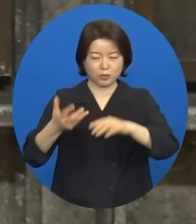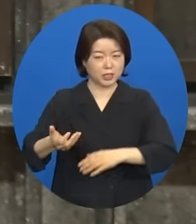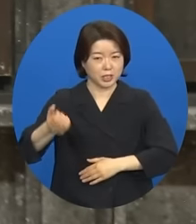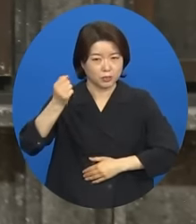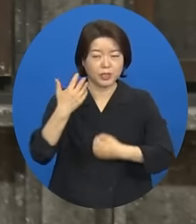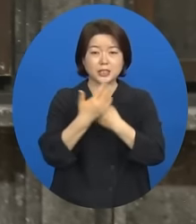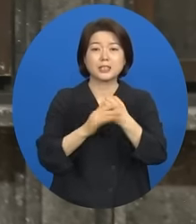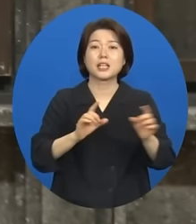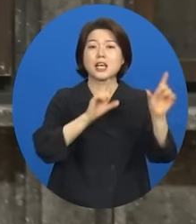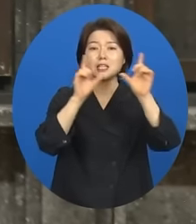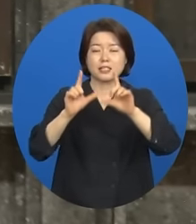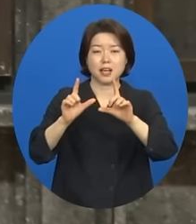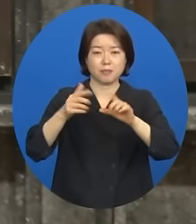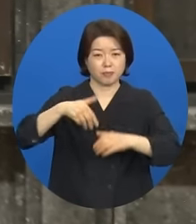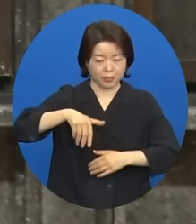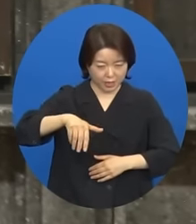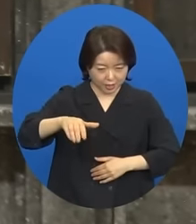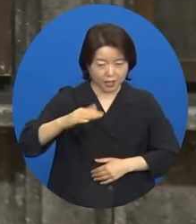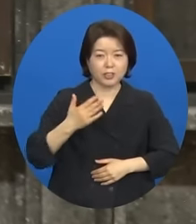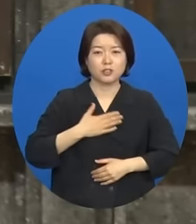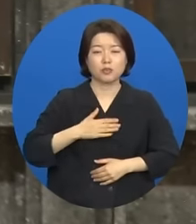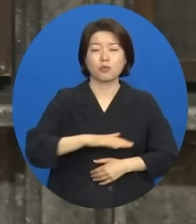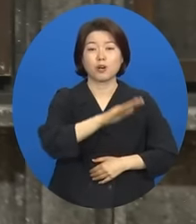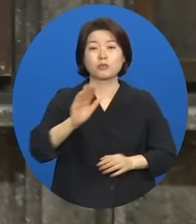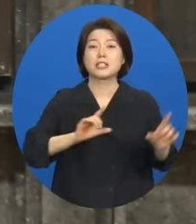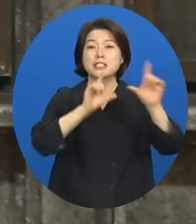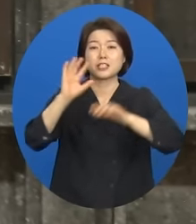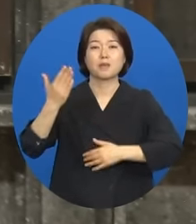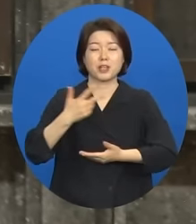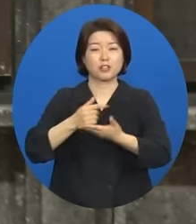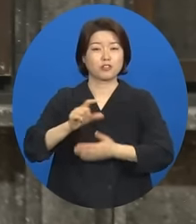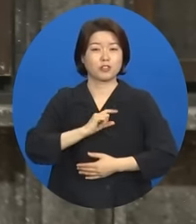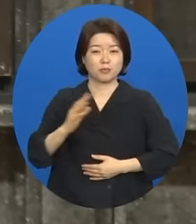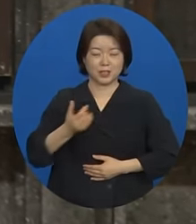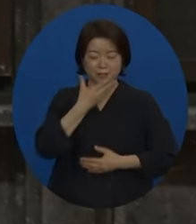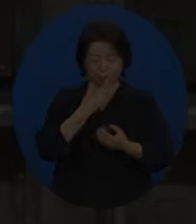그 은혜의 삶을 살아가시는 저와 여러분들의 삶이 되시기를 우리 주님의 이름으로 축원드립니다.